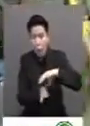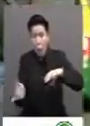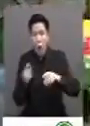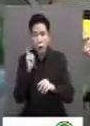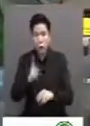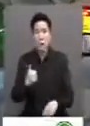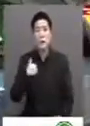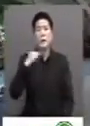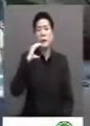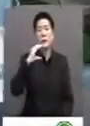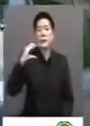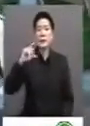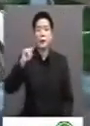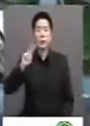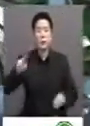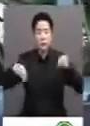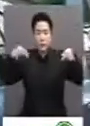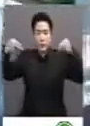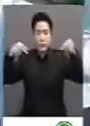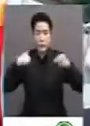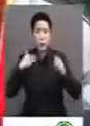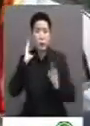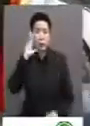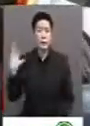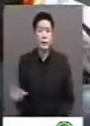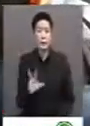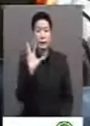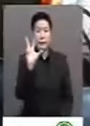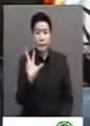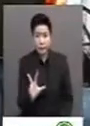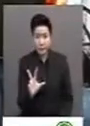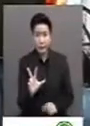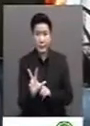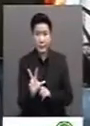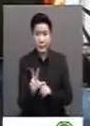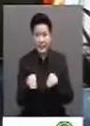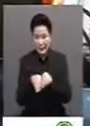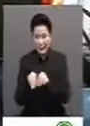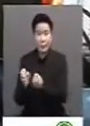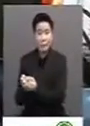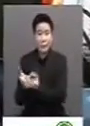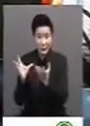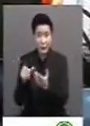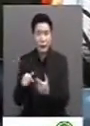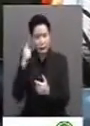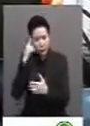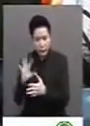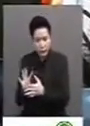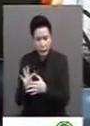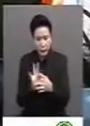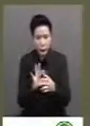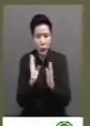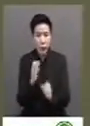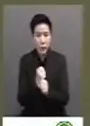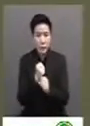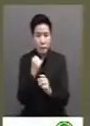ล้อง CCTV ด้วย ค่ะส่วนภาพที่มีชาย3คนนั่งอยู่บริเวณที่เกิดเหตุในโรงพยาบาลนะคะจะสามารถเชื่อมโยงและก็จับตัวผู้ก